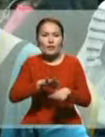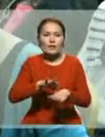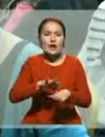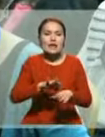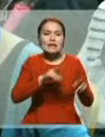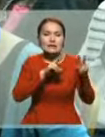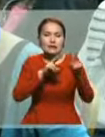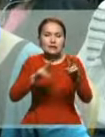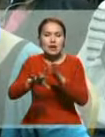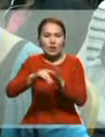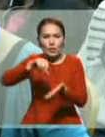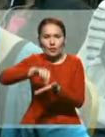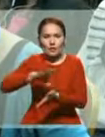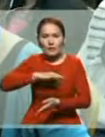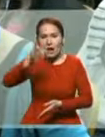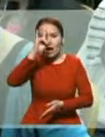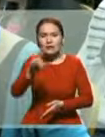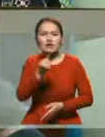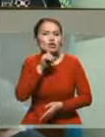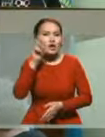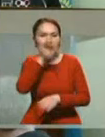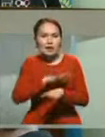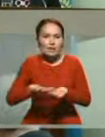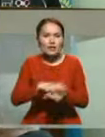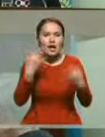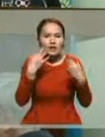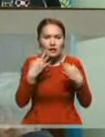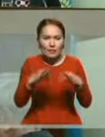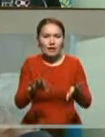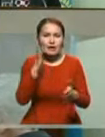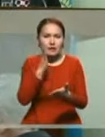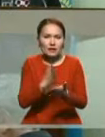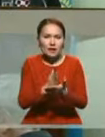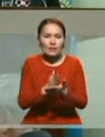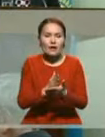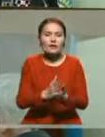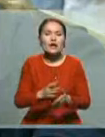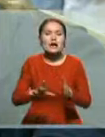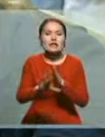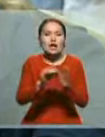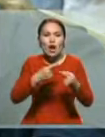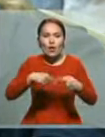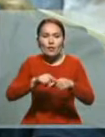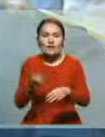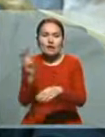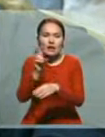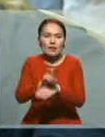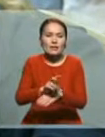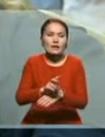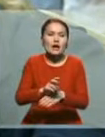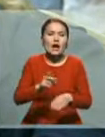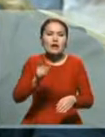болғанын тілге тиек етті. Қазақстан жас мемлекет болса да демократия қалыптасқан. Біз кез келген сайлау учаскесіне еркін бас сұғып,